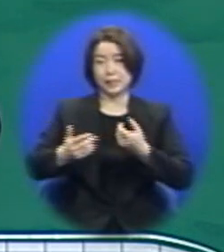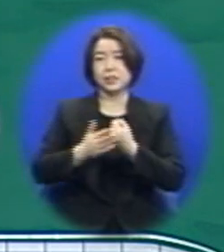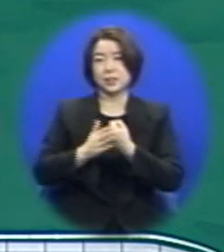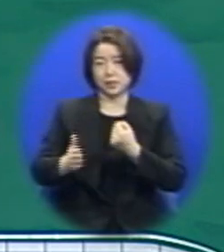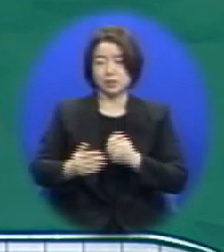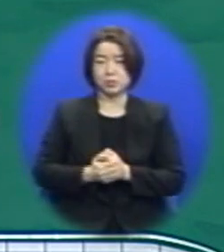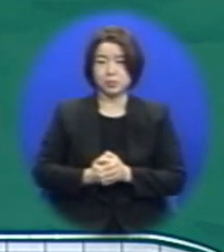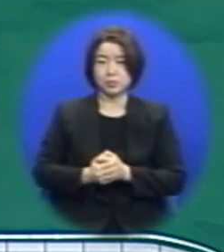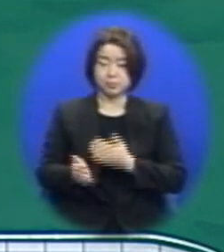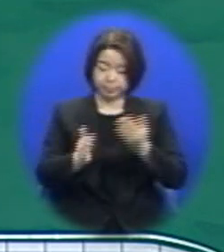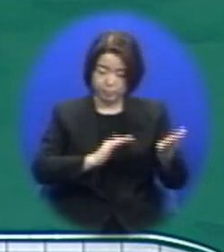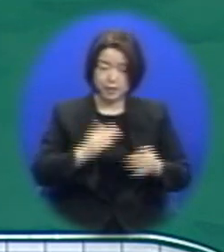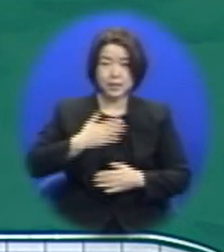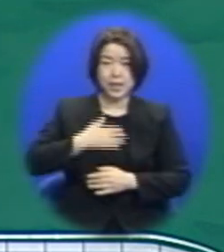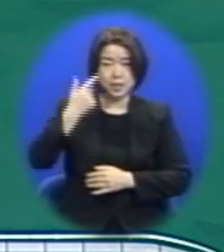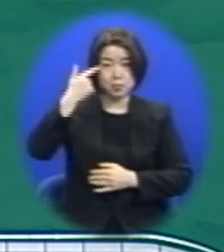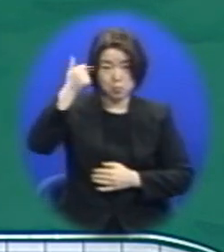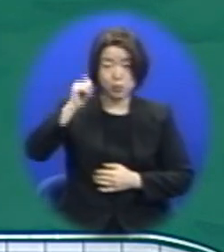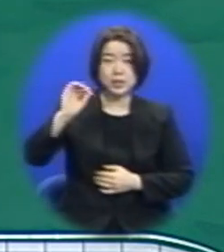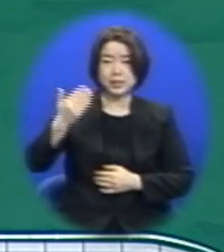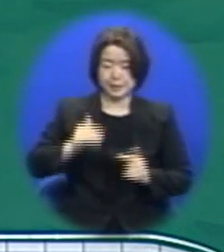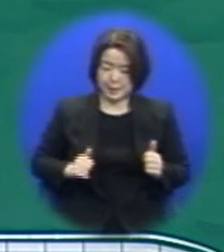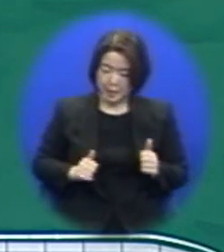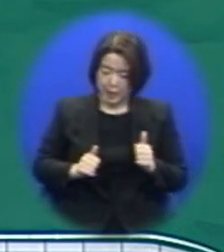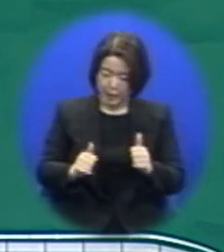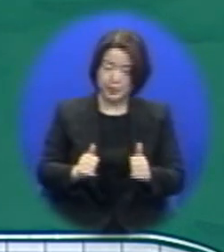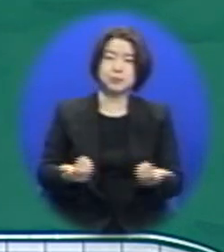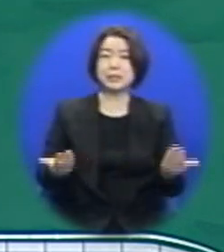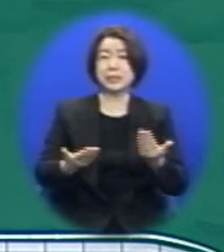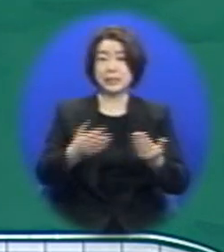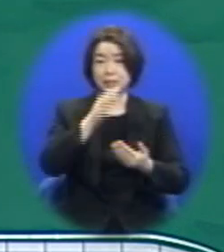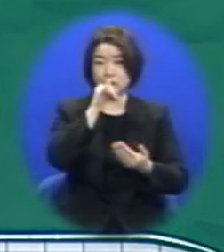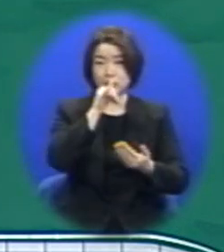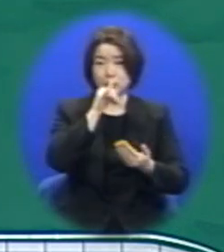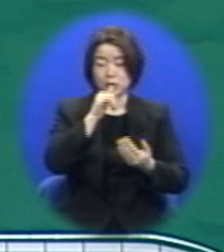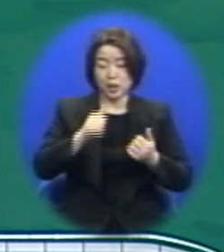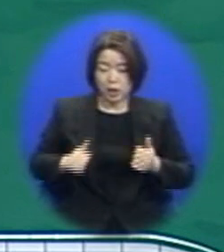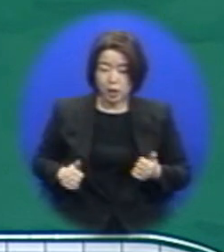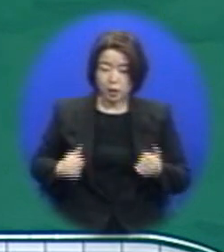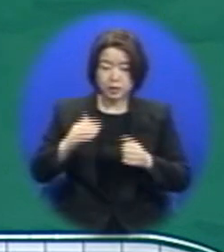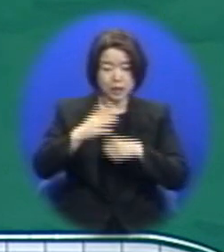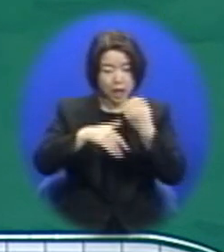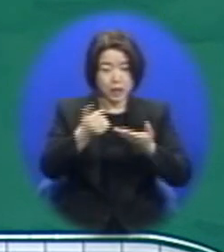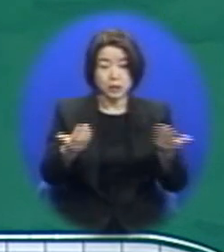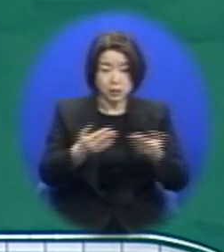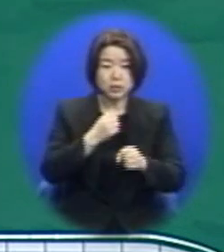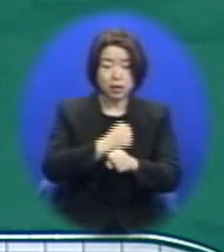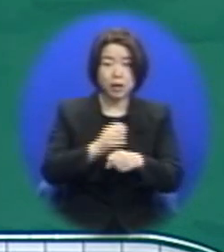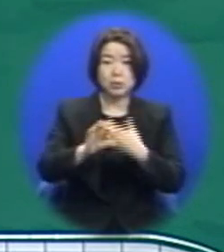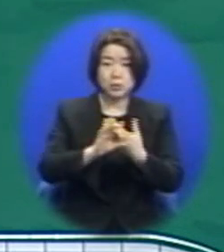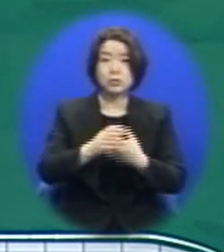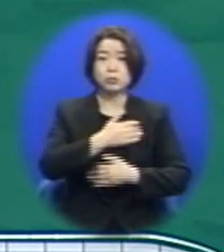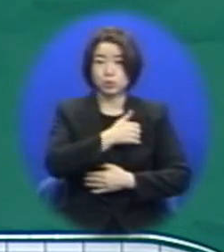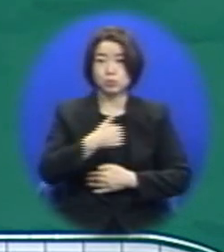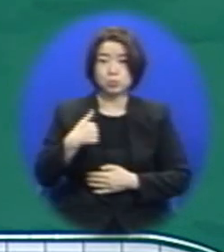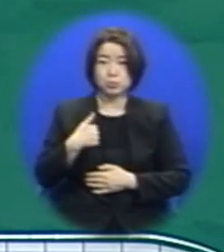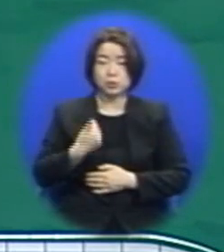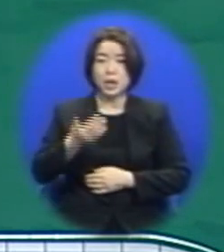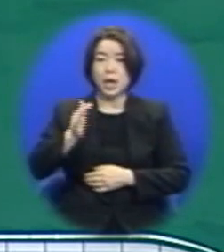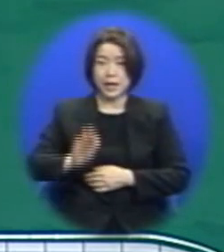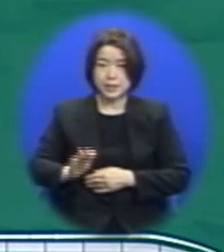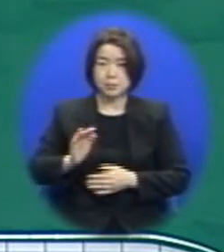열심히 목회했어요. 그러면 되는 줄 알았어요. 목사가 열심히 목회하면 되는 거죠. 그런데 예수님께서